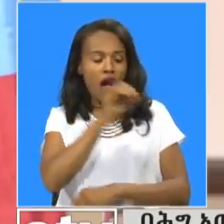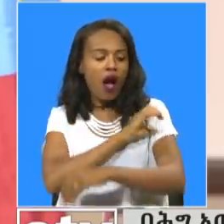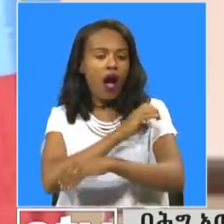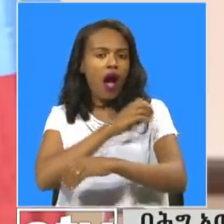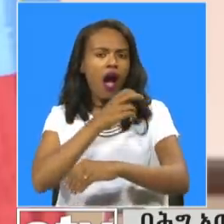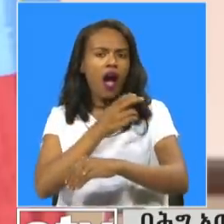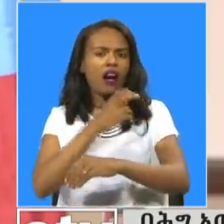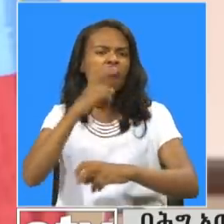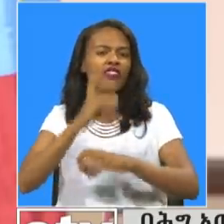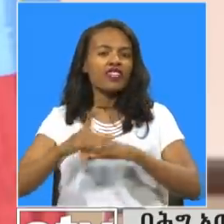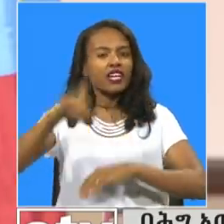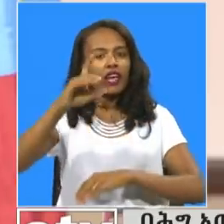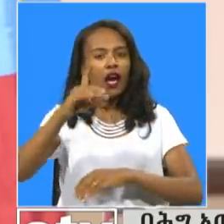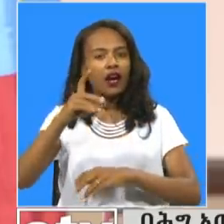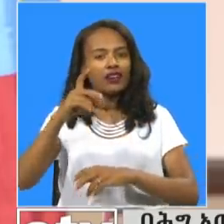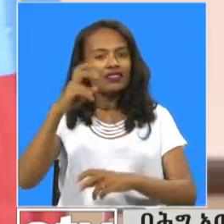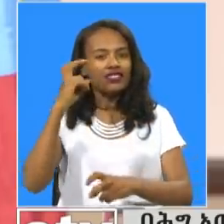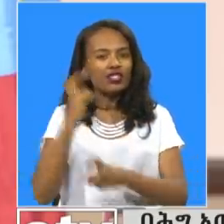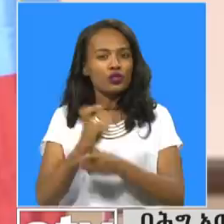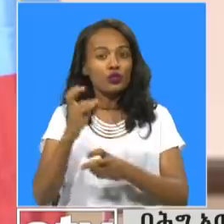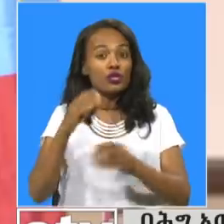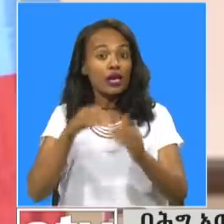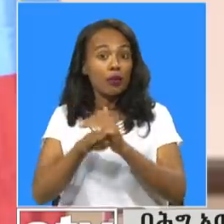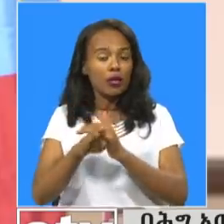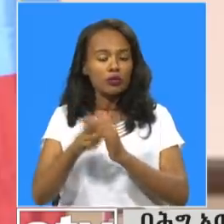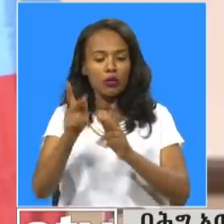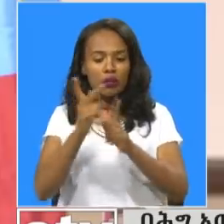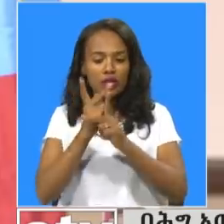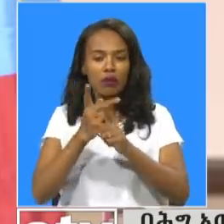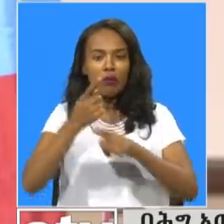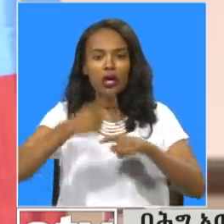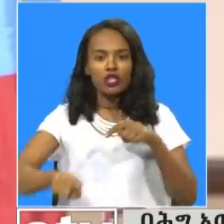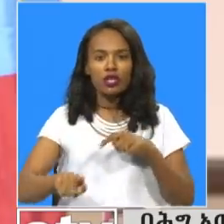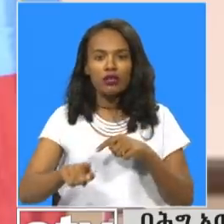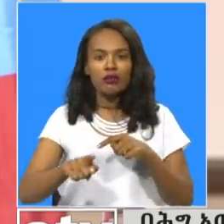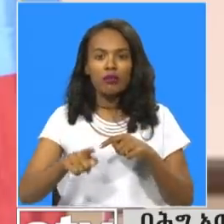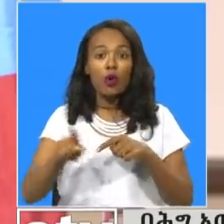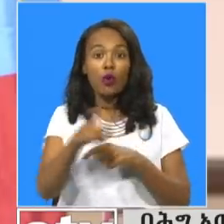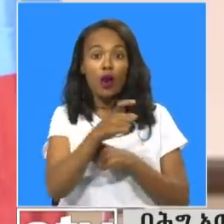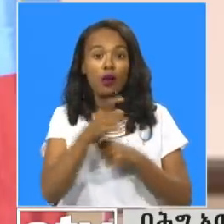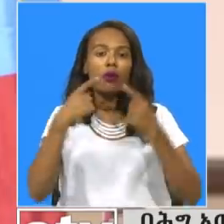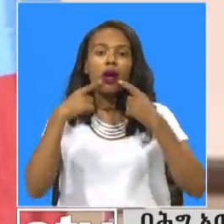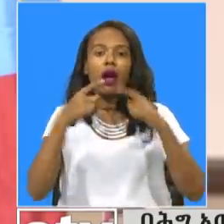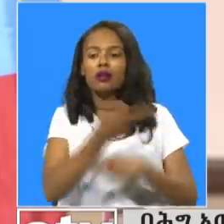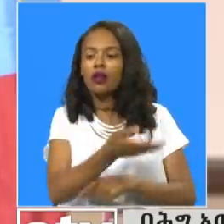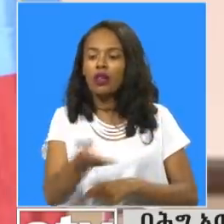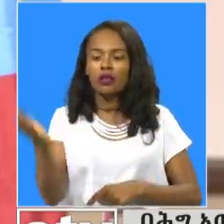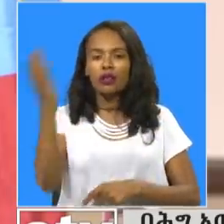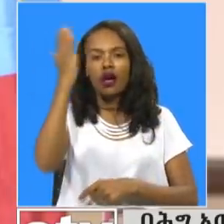ሪስክ ውስጥ የገባች መበደር የማትችል ሀገር መሆኗን በገሃድ ታውቃላችሁ እናንተ።